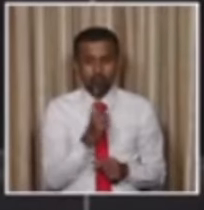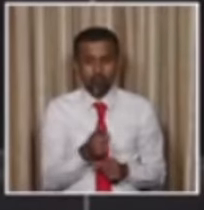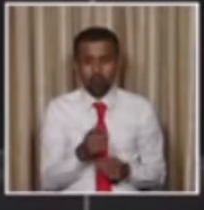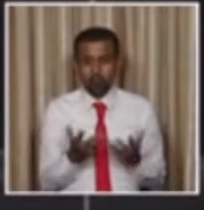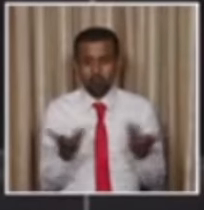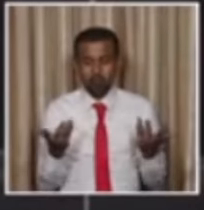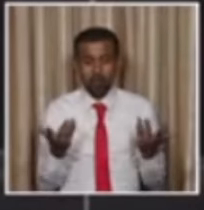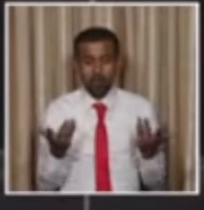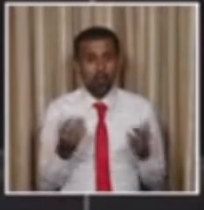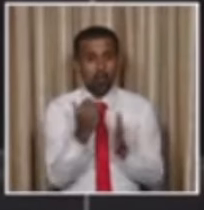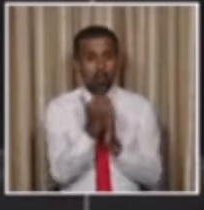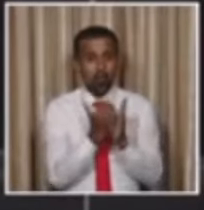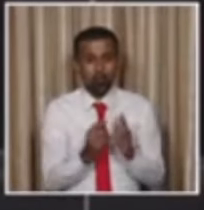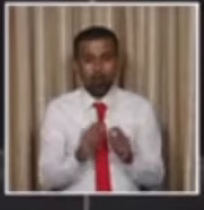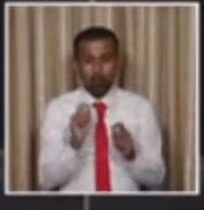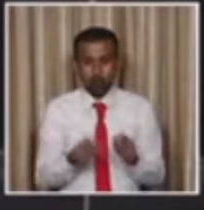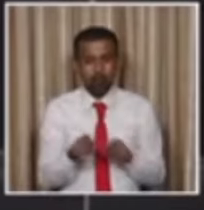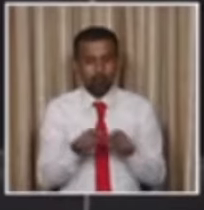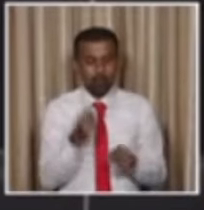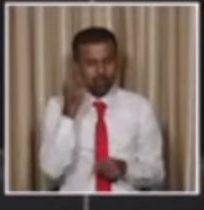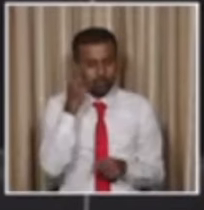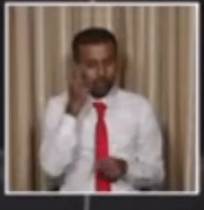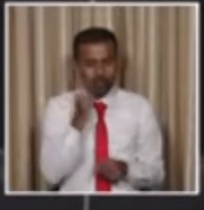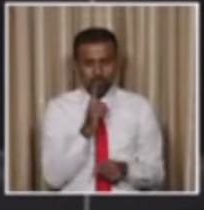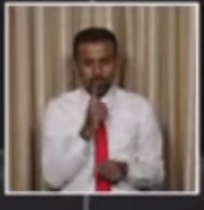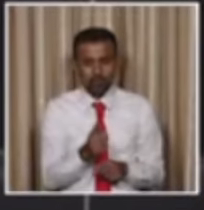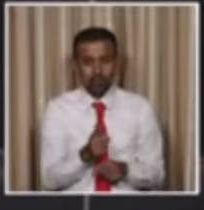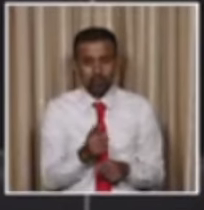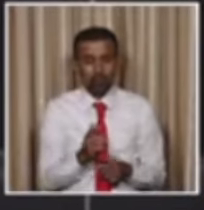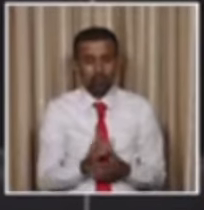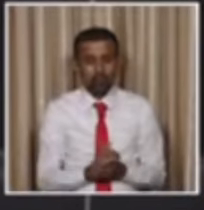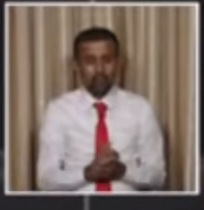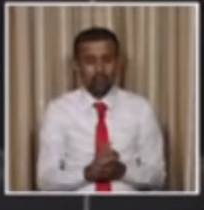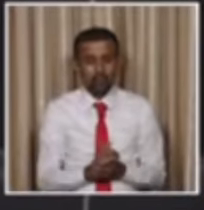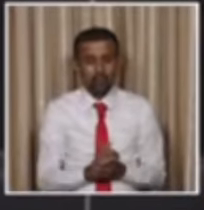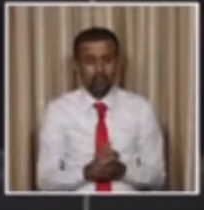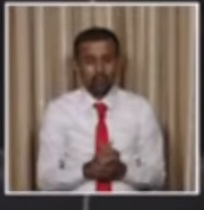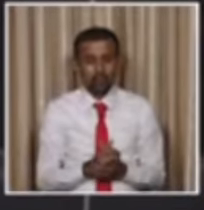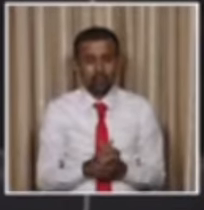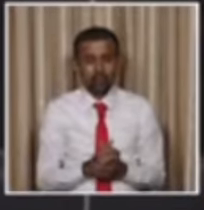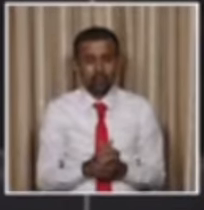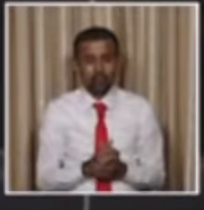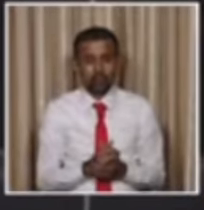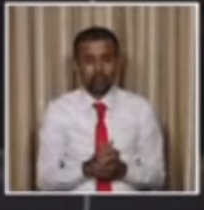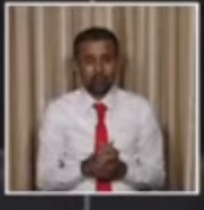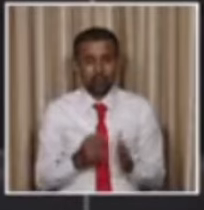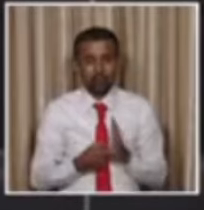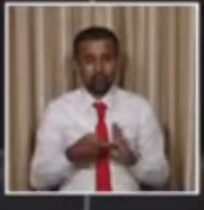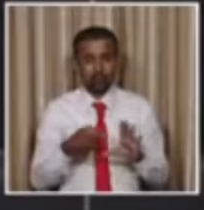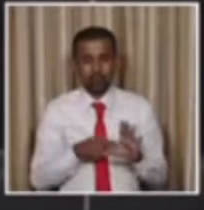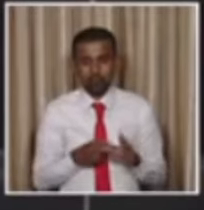එහෙම නැත්නම් විවස්තදායක සභාවේසේ හිතනවා කියලා කිසි ලෙසකින් කියාපාන්නට බෑ. මම උත්සාහ දරන්නේ